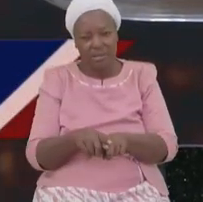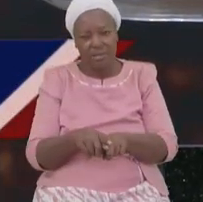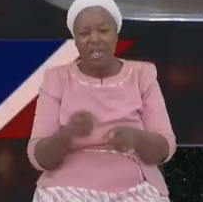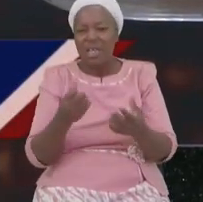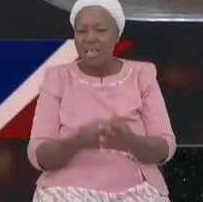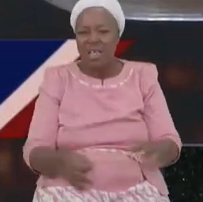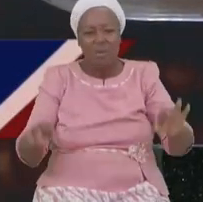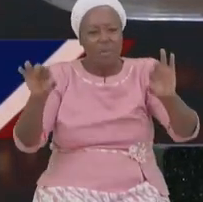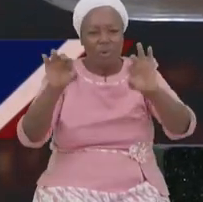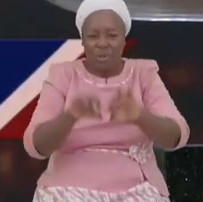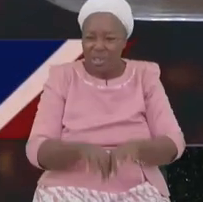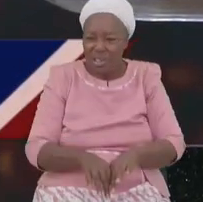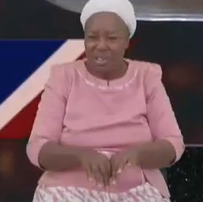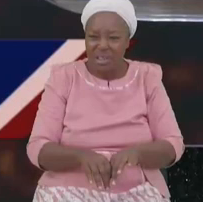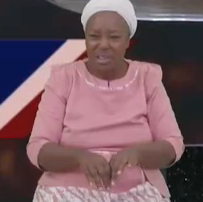indispensable.